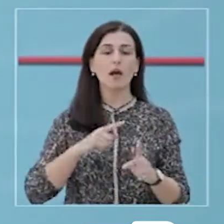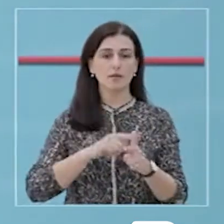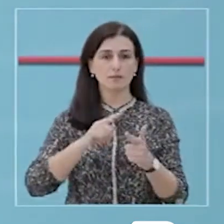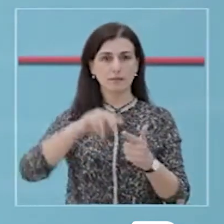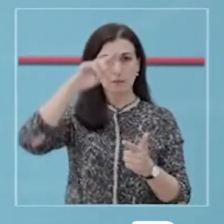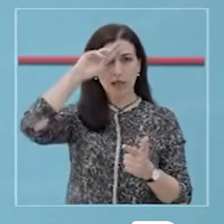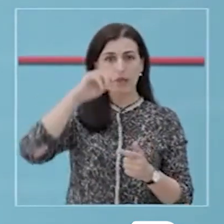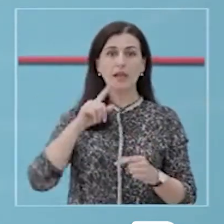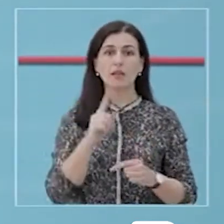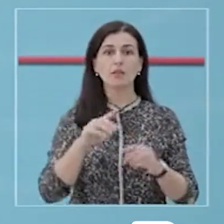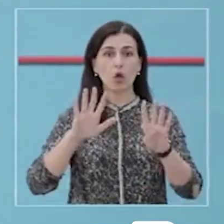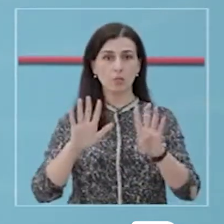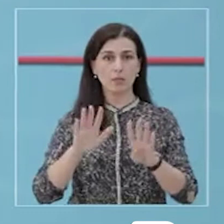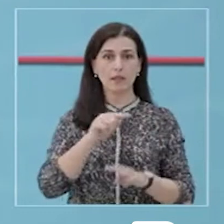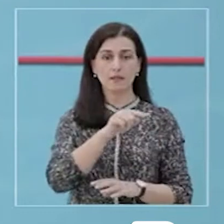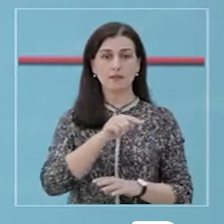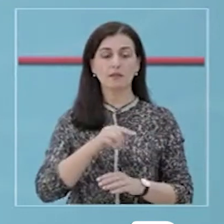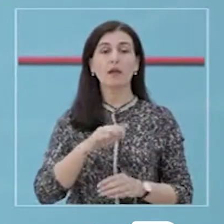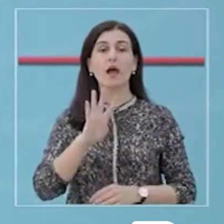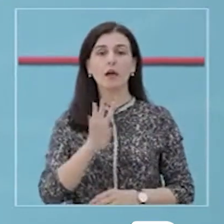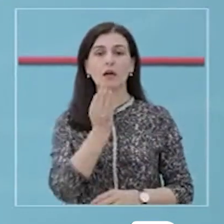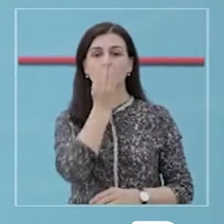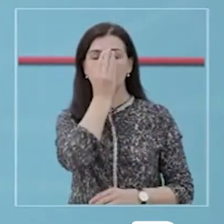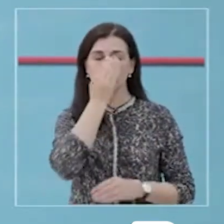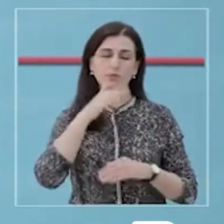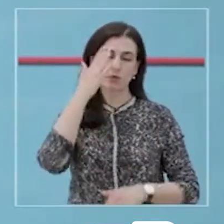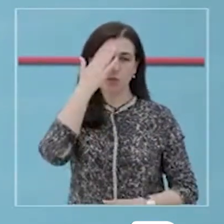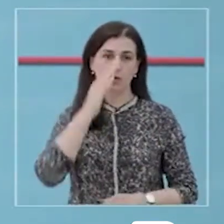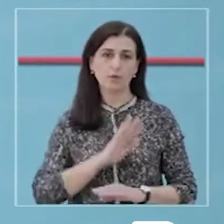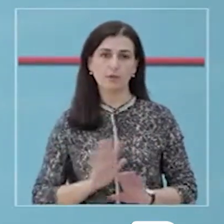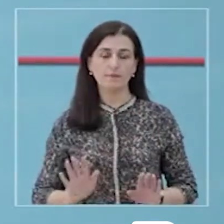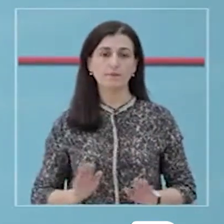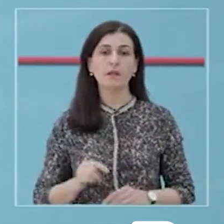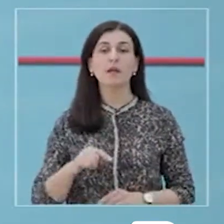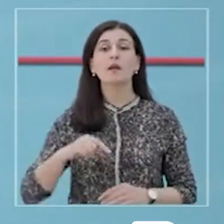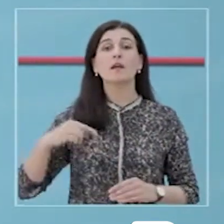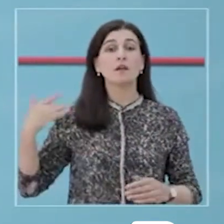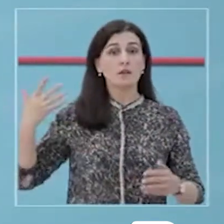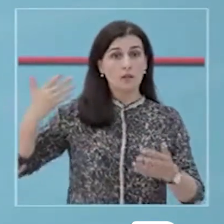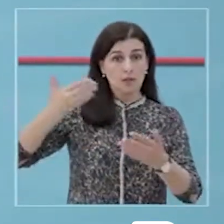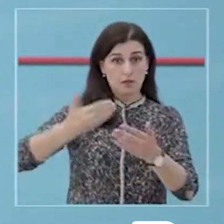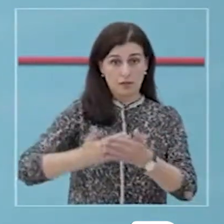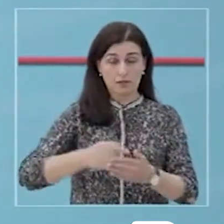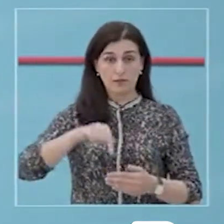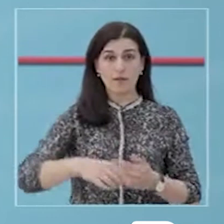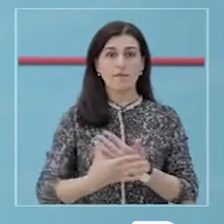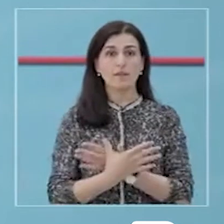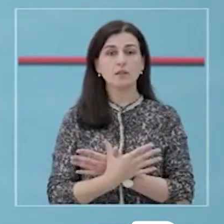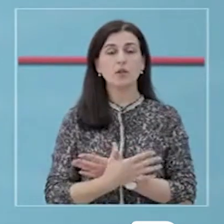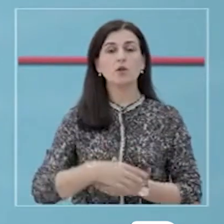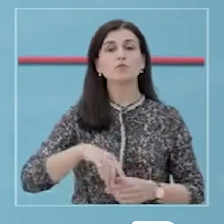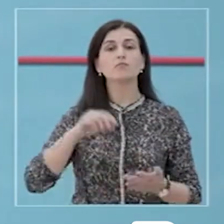shtruar dhe vetëm 4 prej tyre janë në terapi intensive. Nga fillimi i epidemisë deri tani, në vendin tonë janë kryer